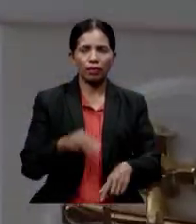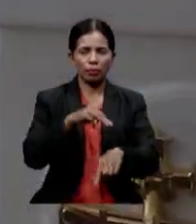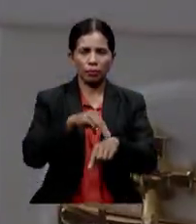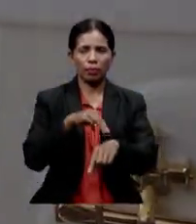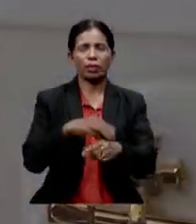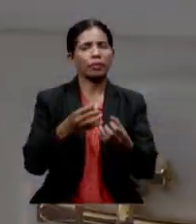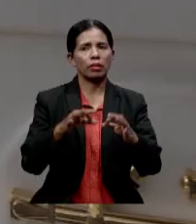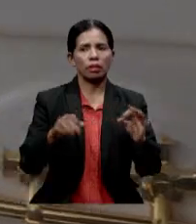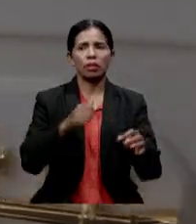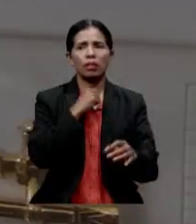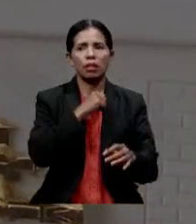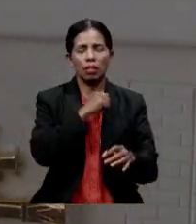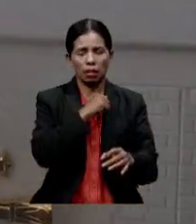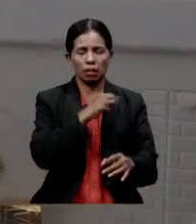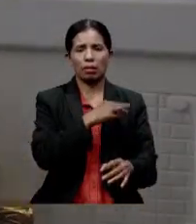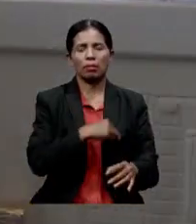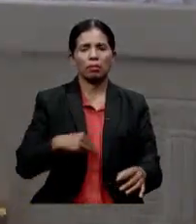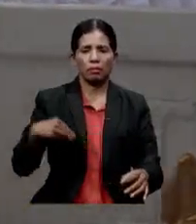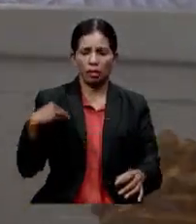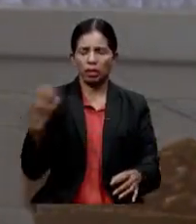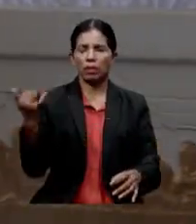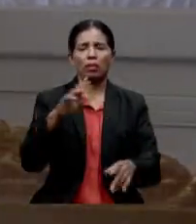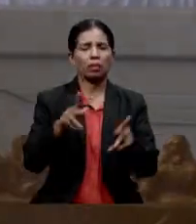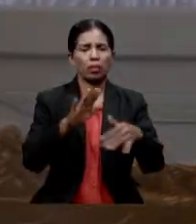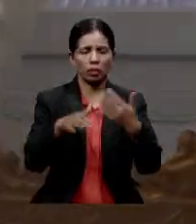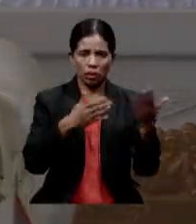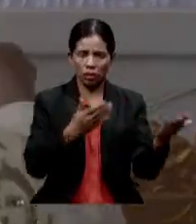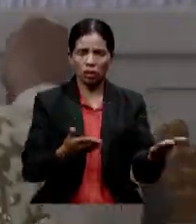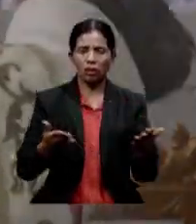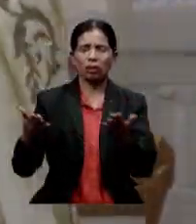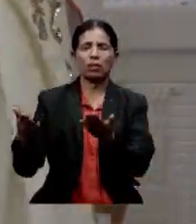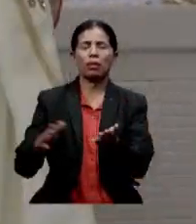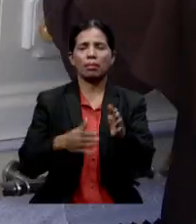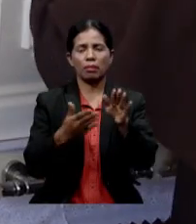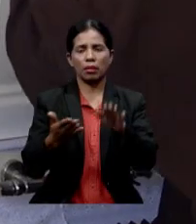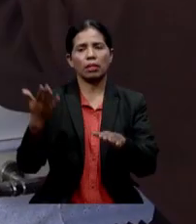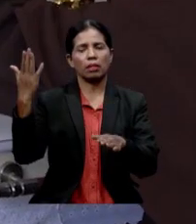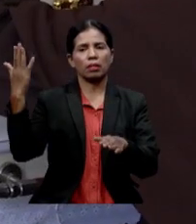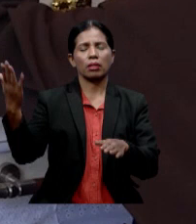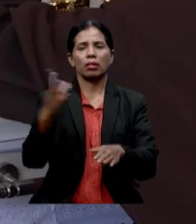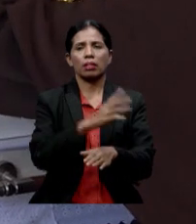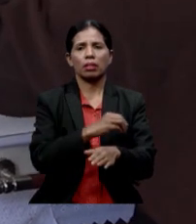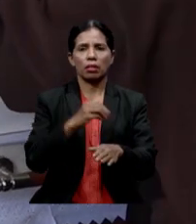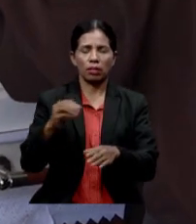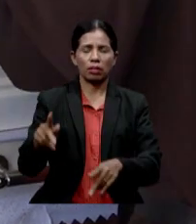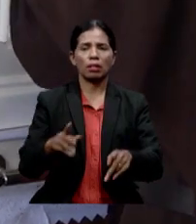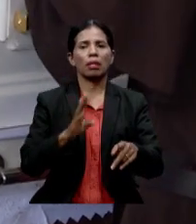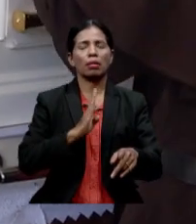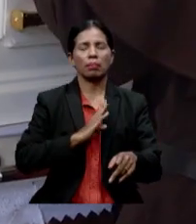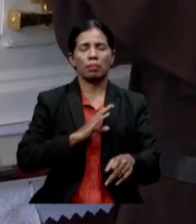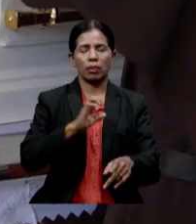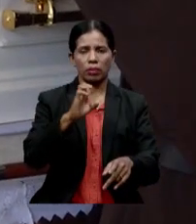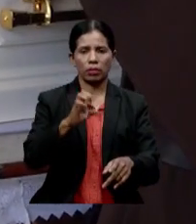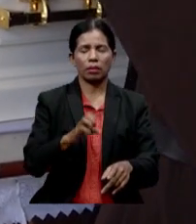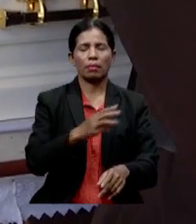funibre, padre, madre, nosarane sira, lori mati isi, bahalot, iha cemiteri publiku bekusi.